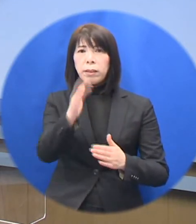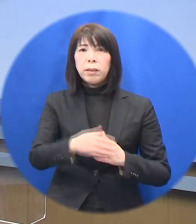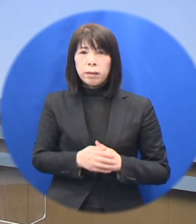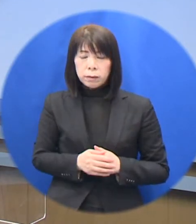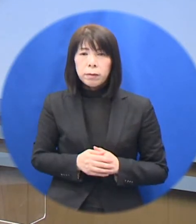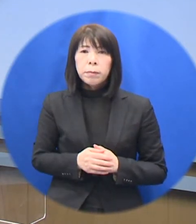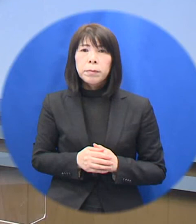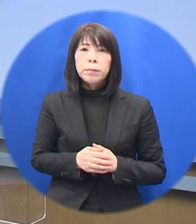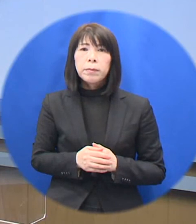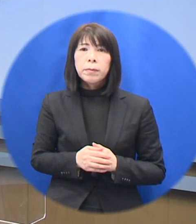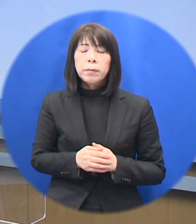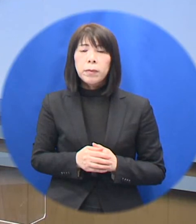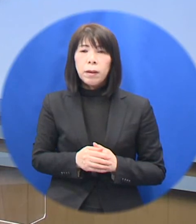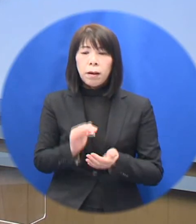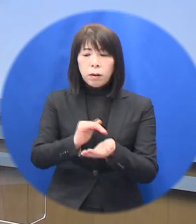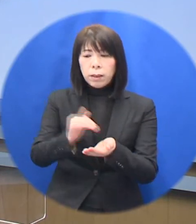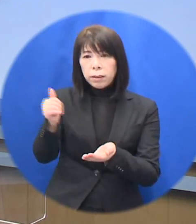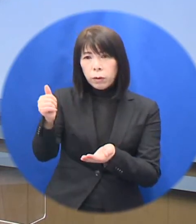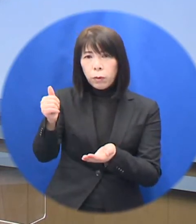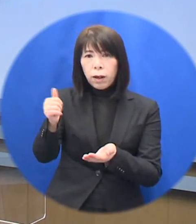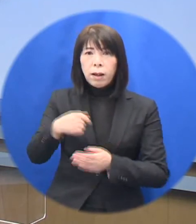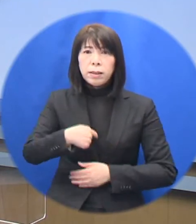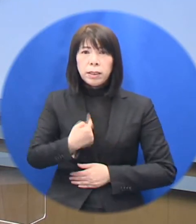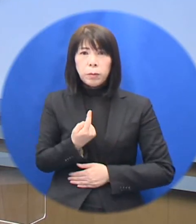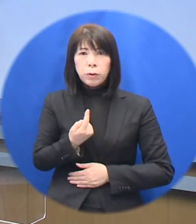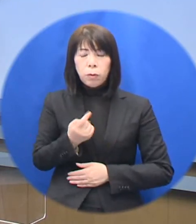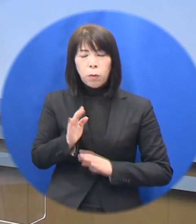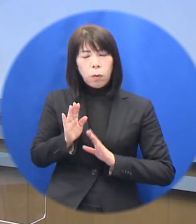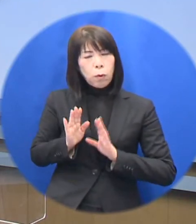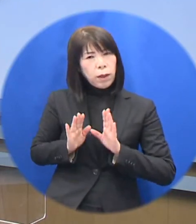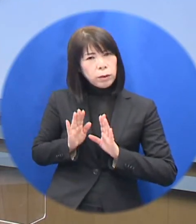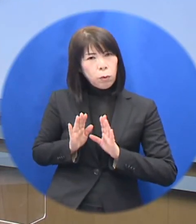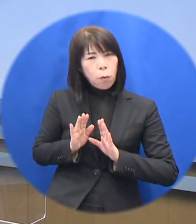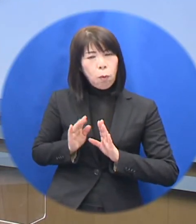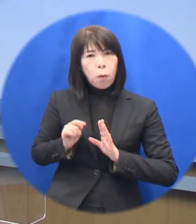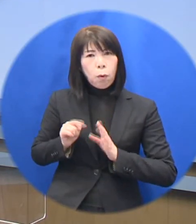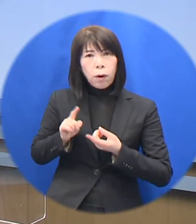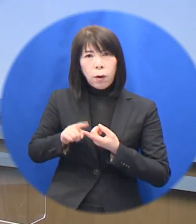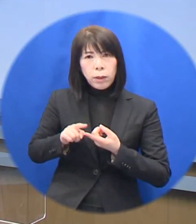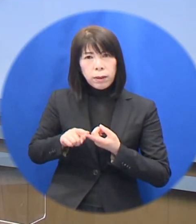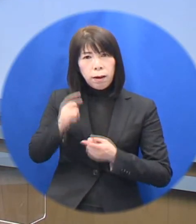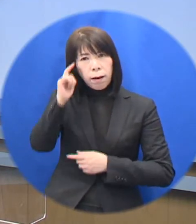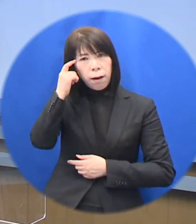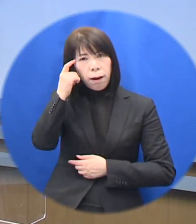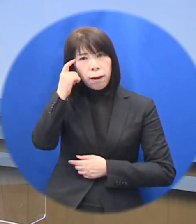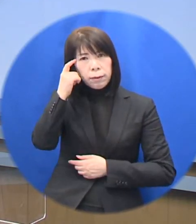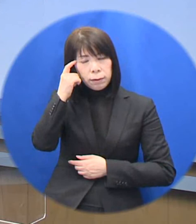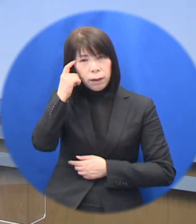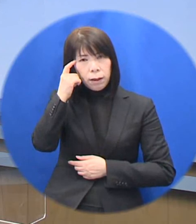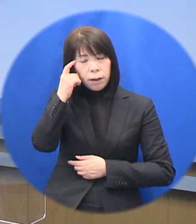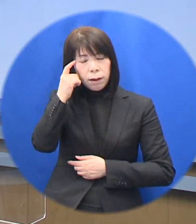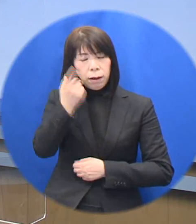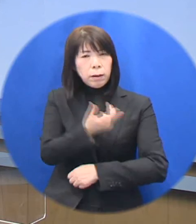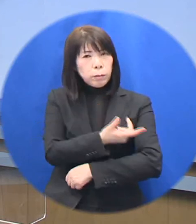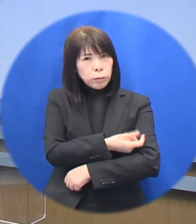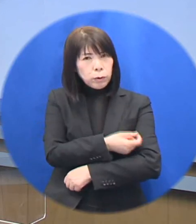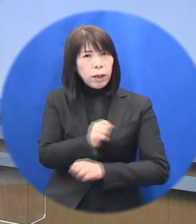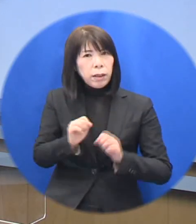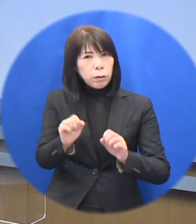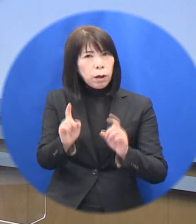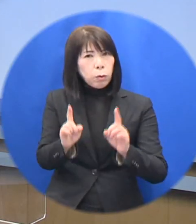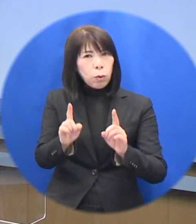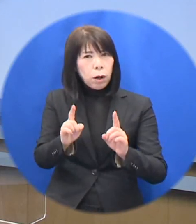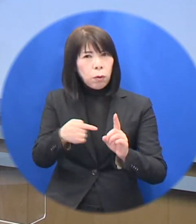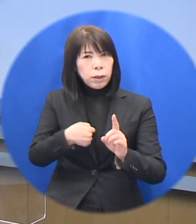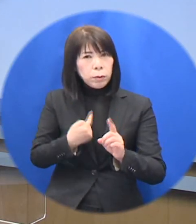これは先生とかですね、まあ、ご自分の体調と合わせてですね、まあ、考慮していただいて受けるか受けないかを決めていただかなきゃいけ